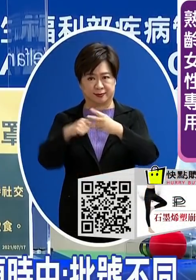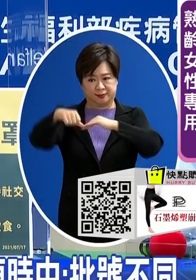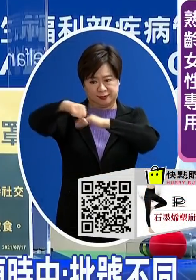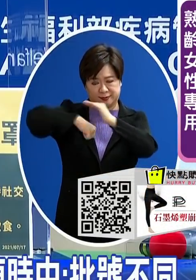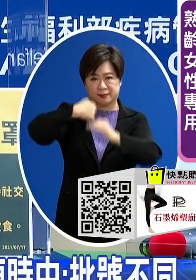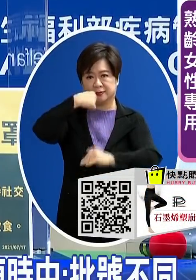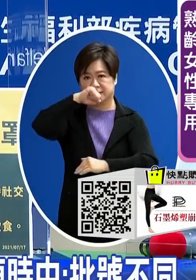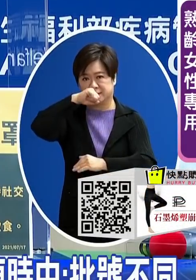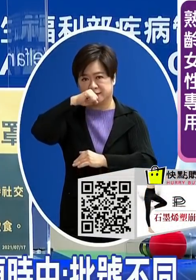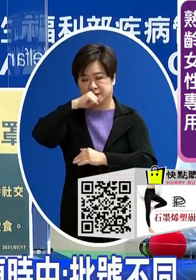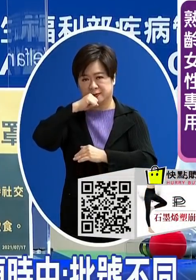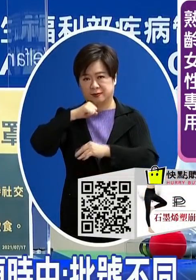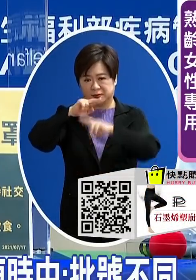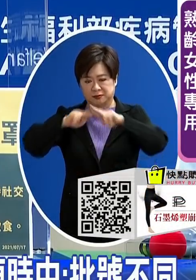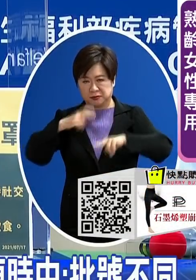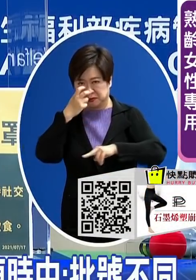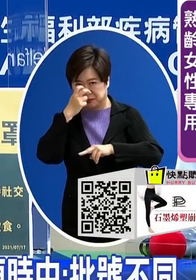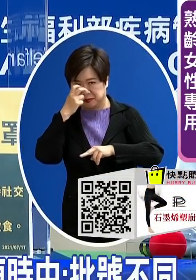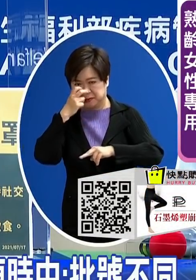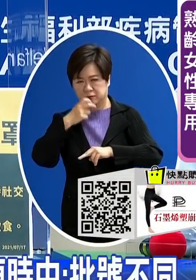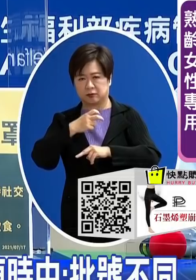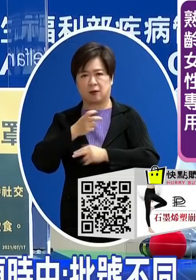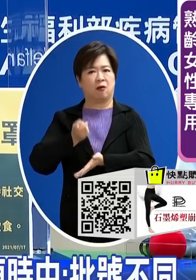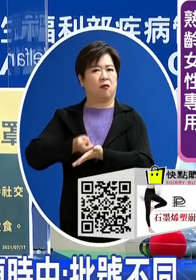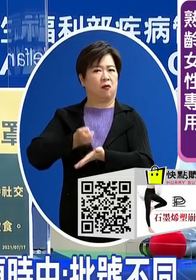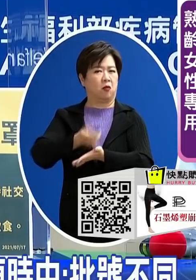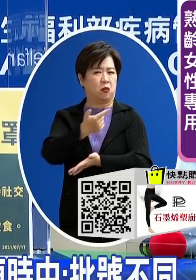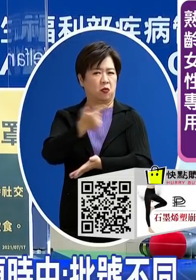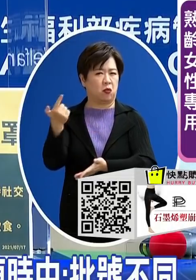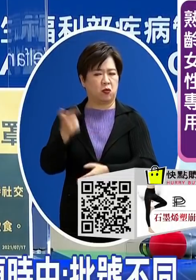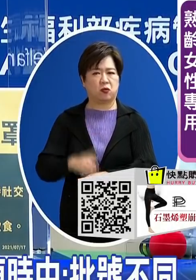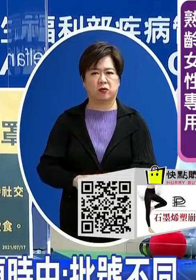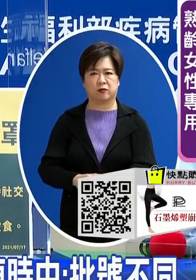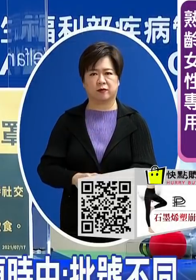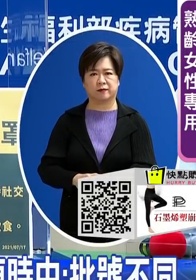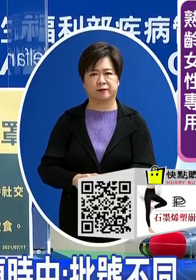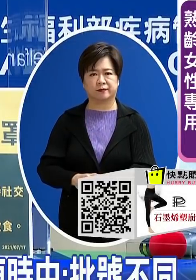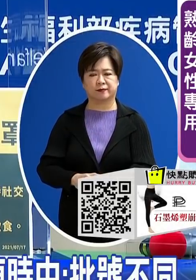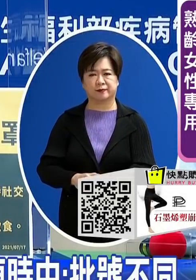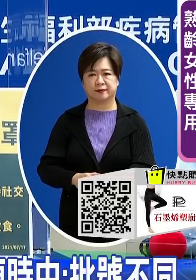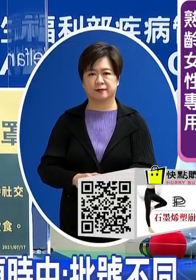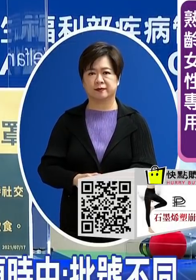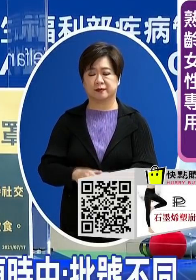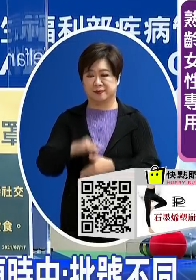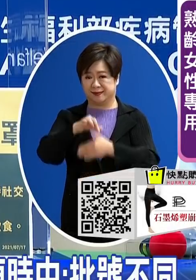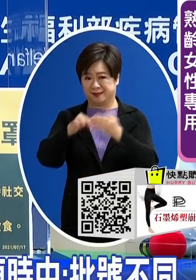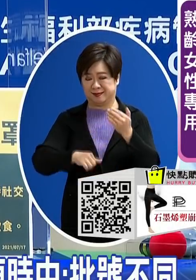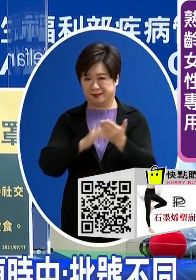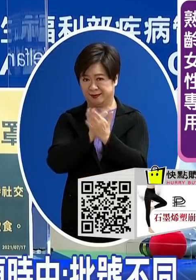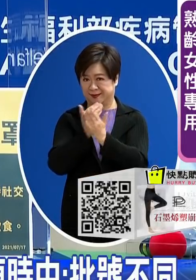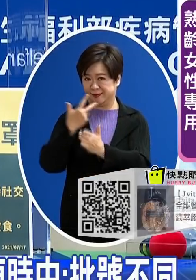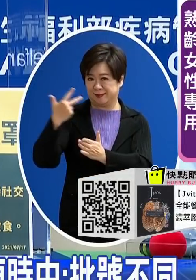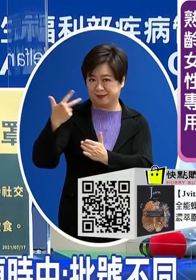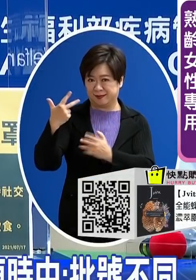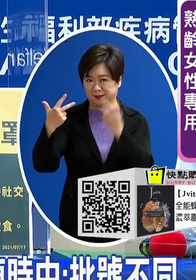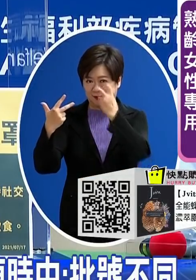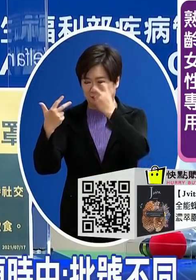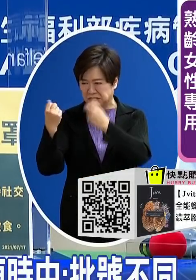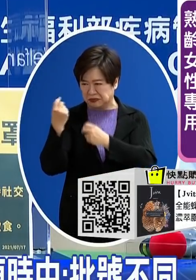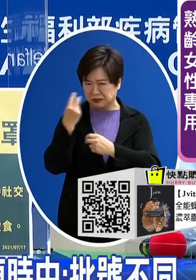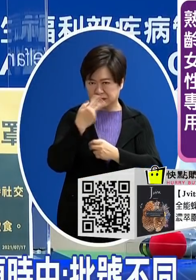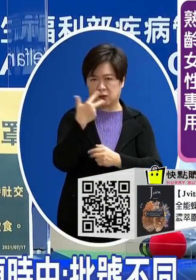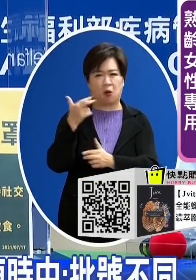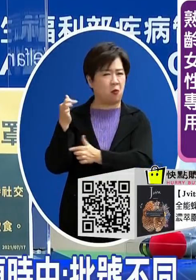哈，我们的封签检验一向都非常的严格，好，那经过7项法定的一个检验的项目，那完全都合